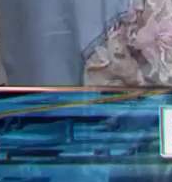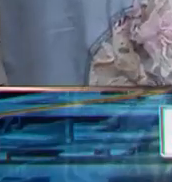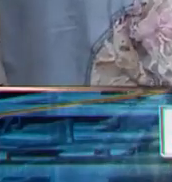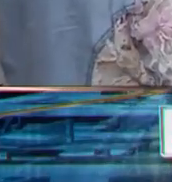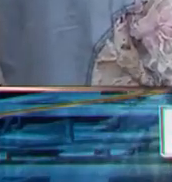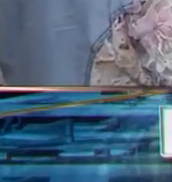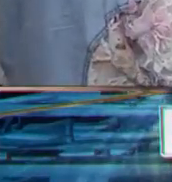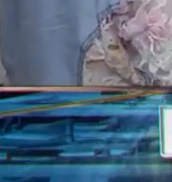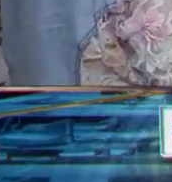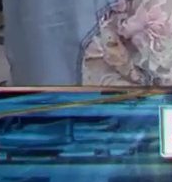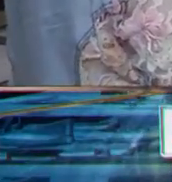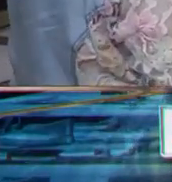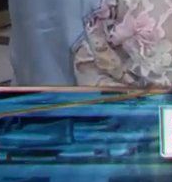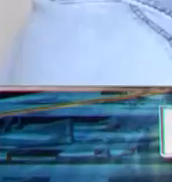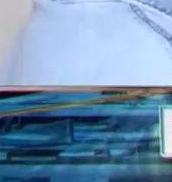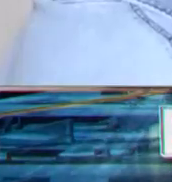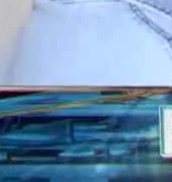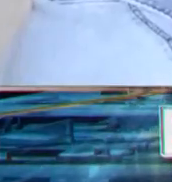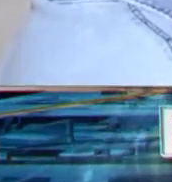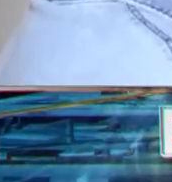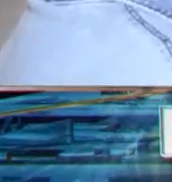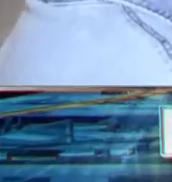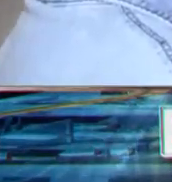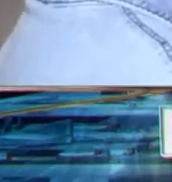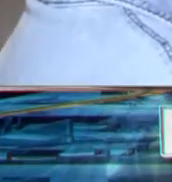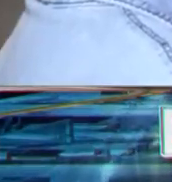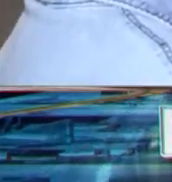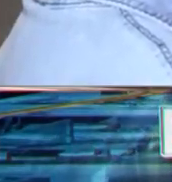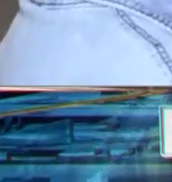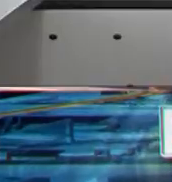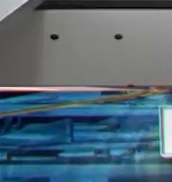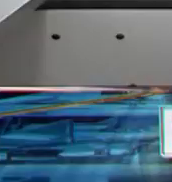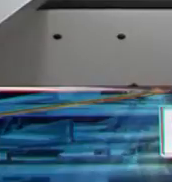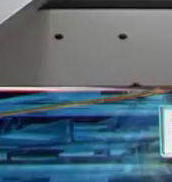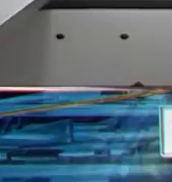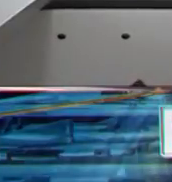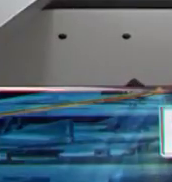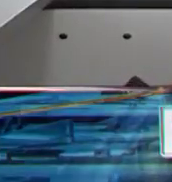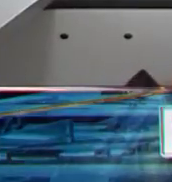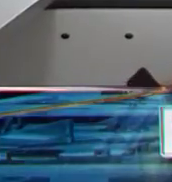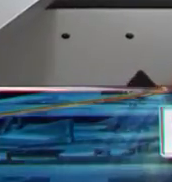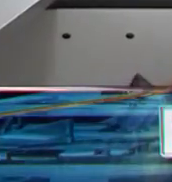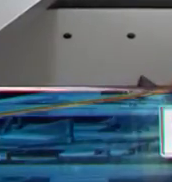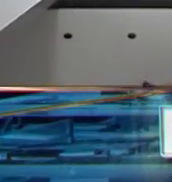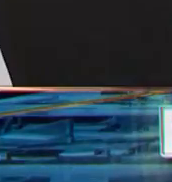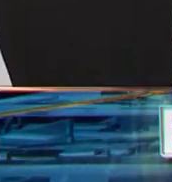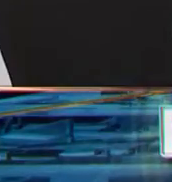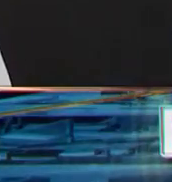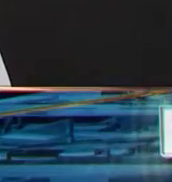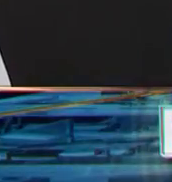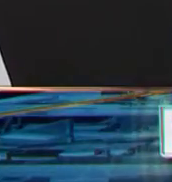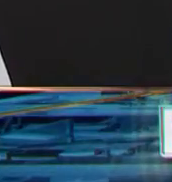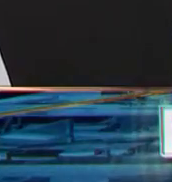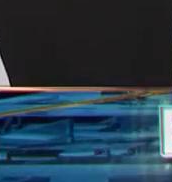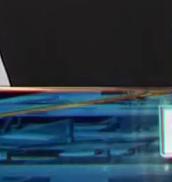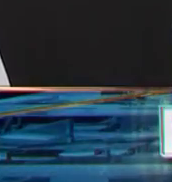Облыста 5-10-20 пилоттық жобасын түсіндіру жұмыстары басталды. Тұрғын үй құрылыс жинақ банкінің салымшылары мен қала тұрғындары